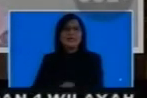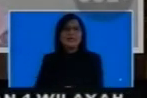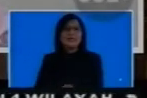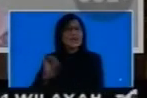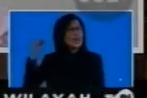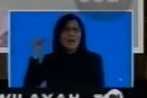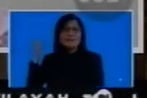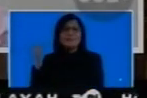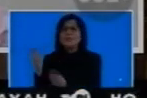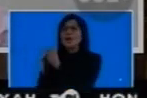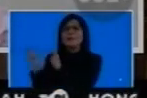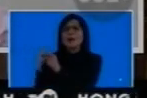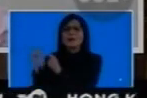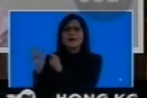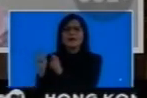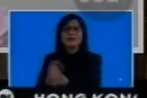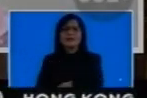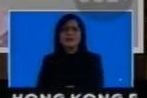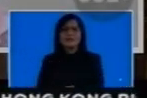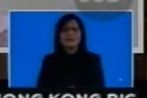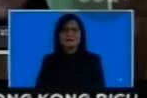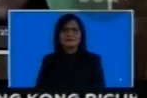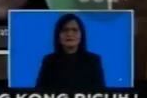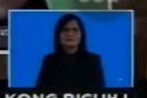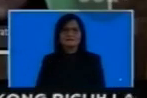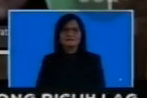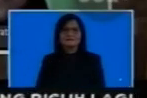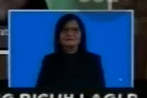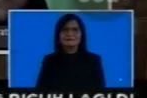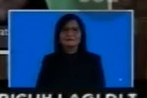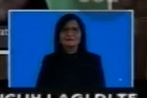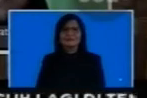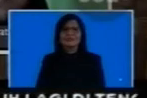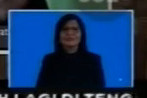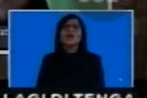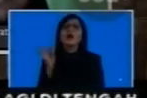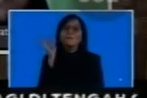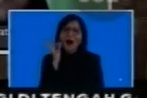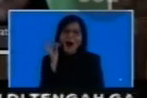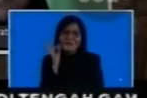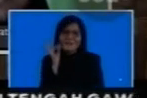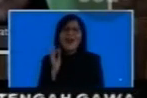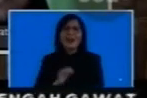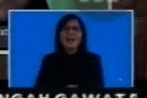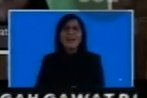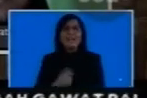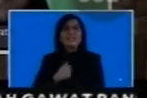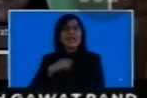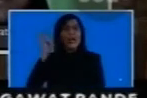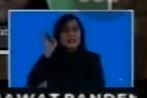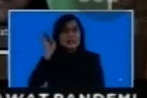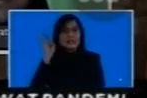bisa juga Lebaran begitu. Betul, Pak. Iya, saya maaf sekali Atris. Saya dengar Atris